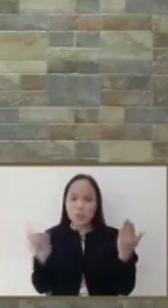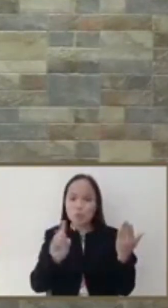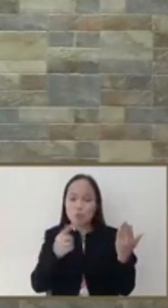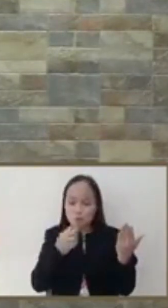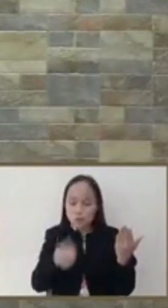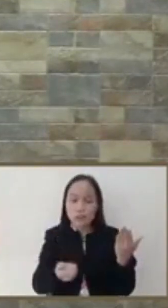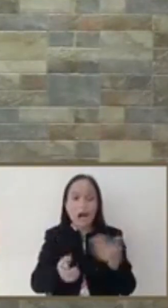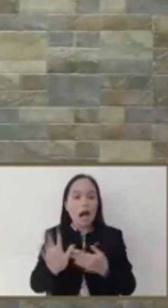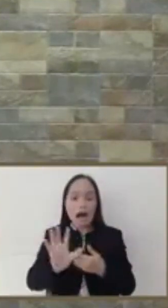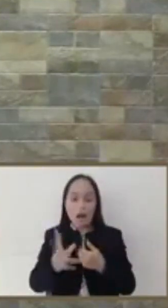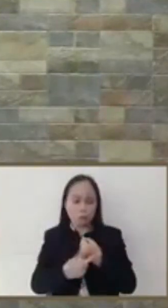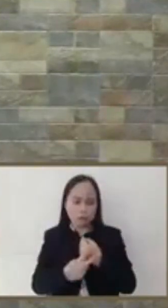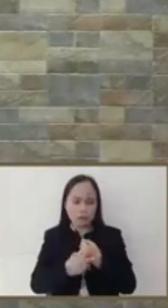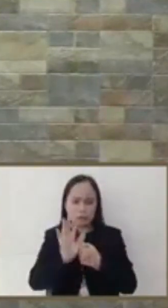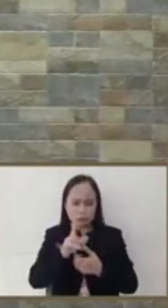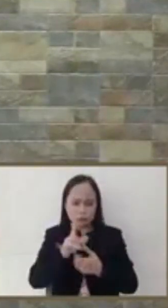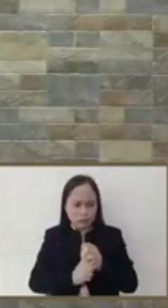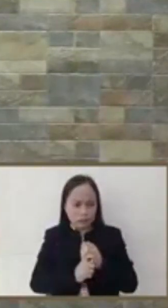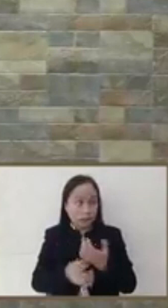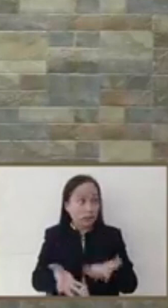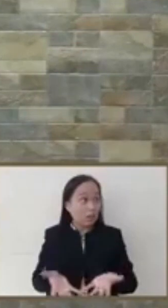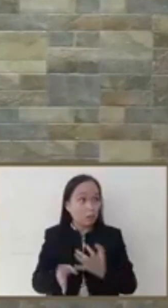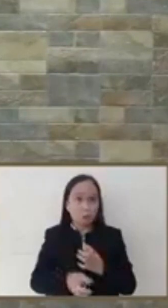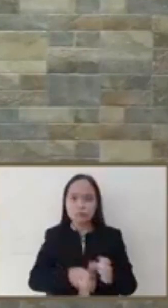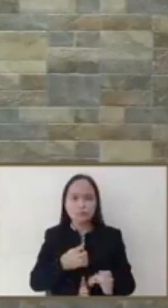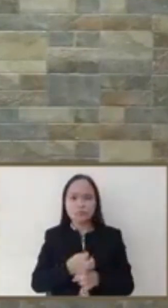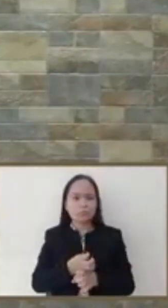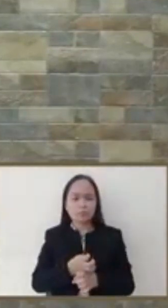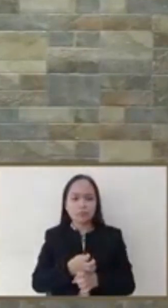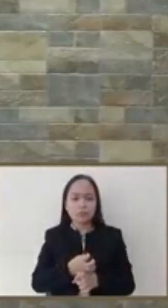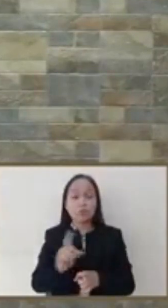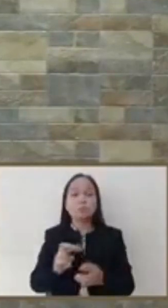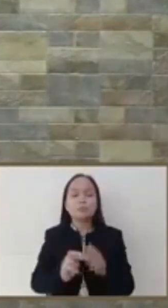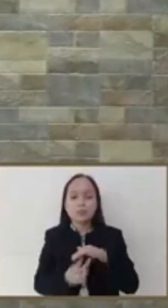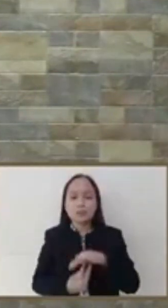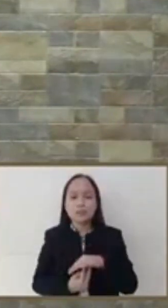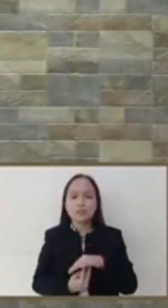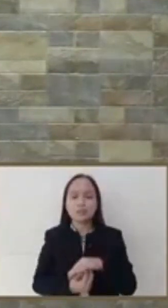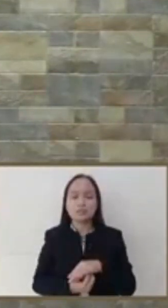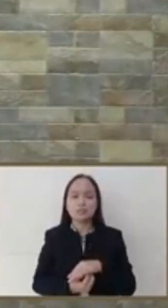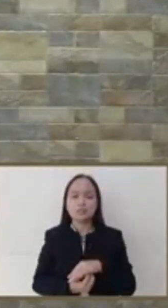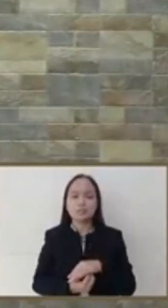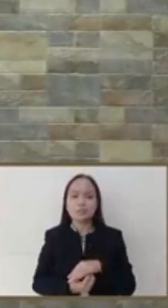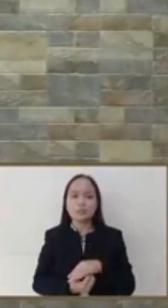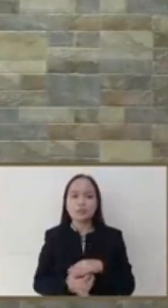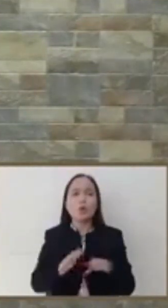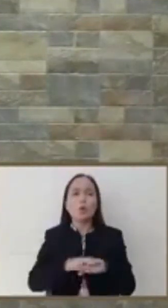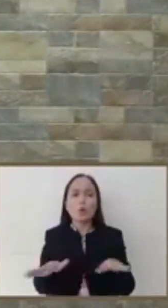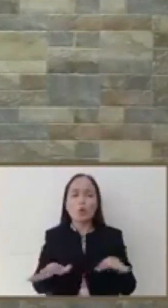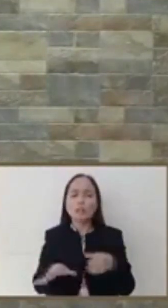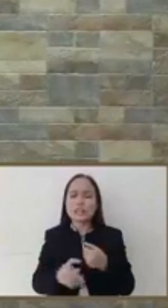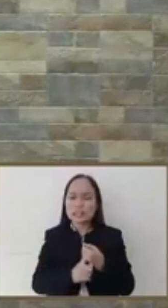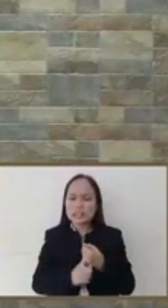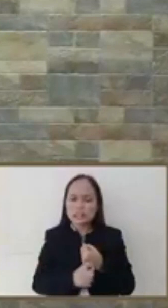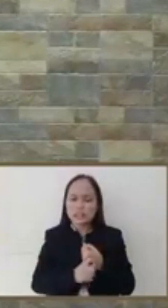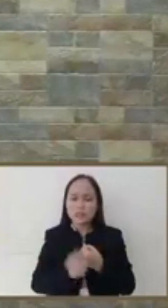not up for yourselves treasures upon earth. Okay? In other words, kapatid, don't treasure